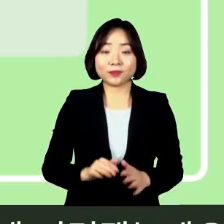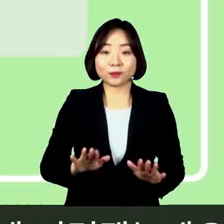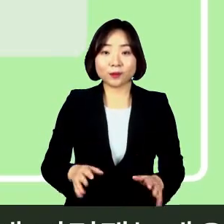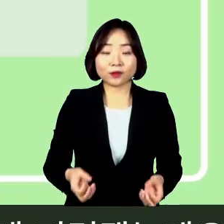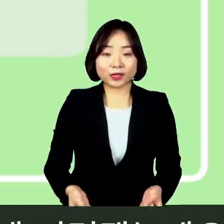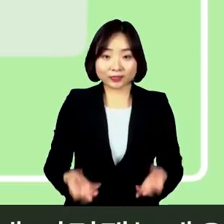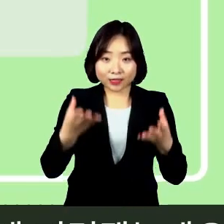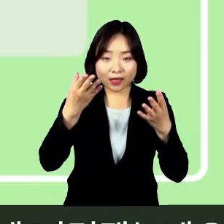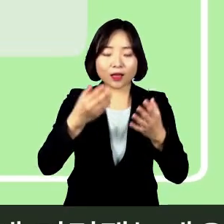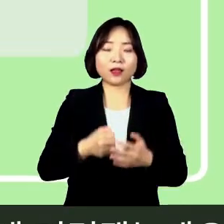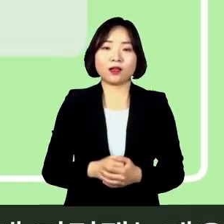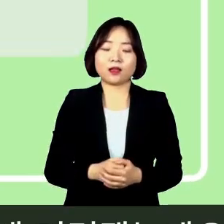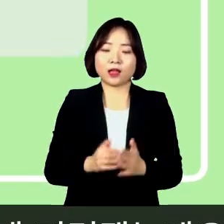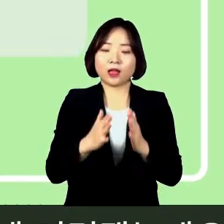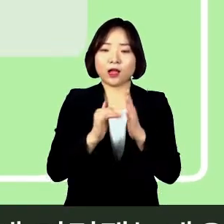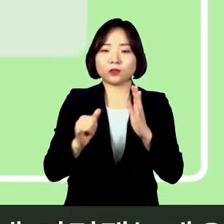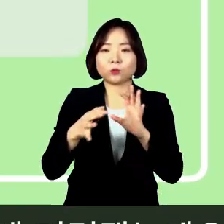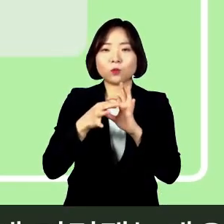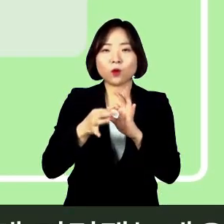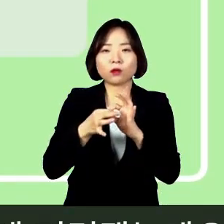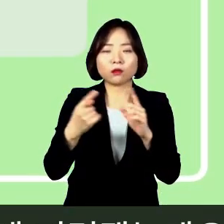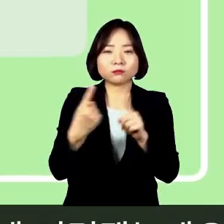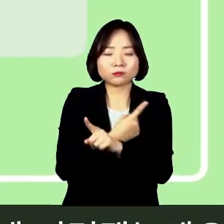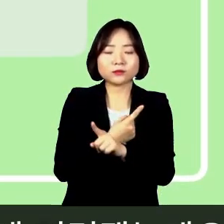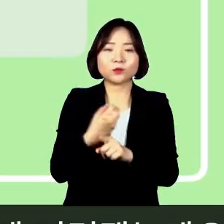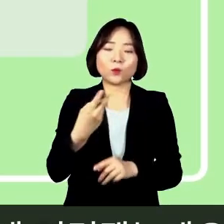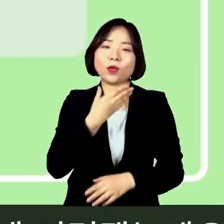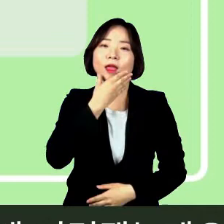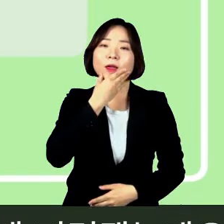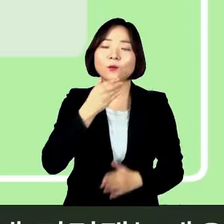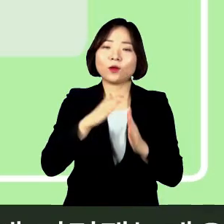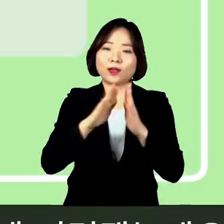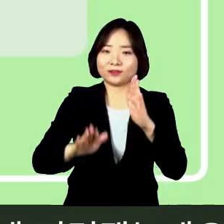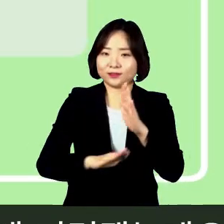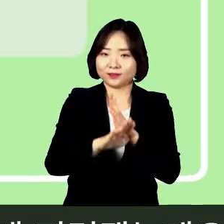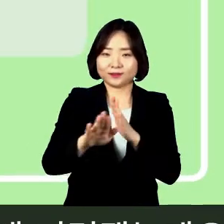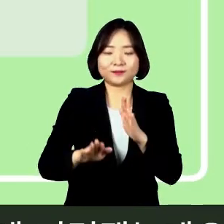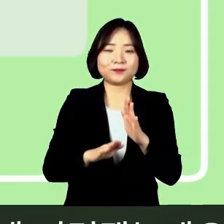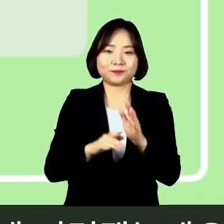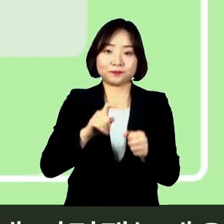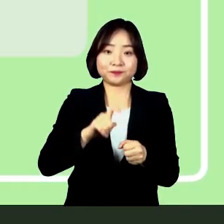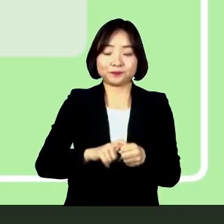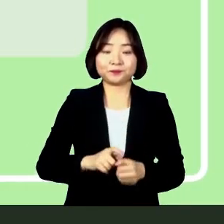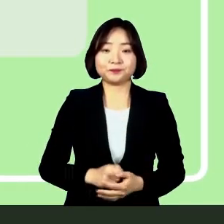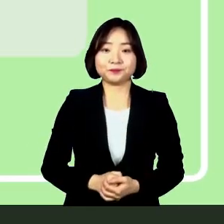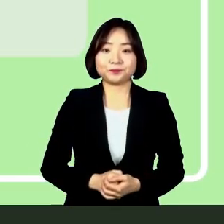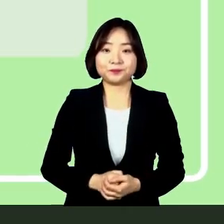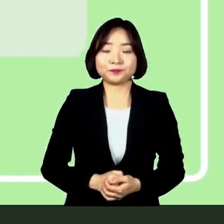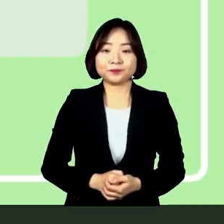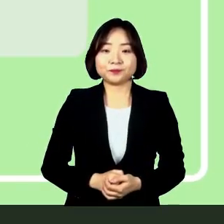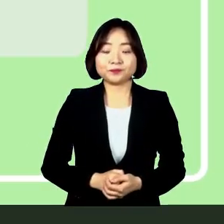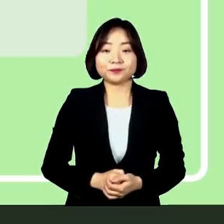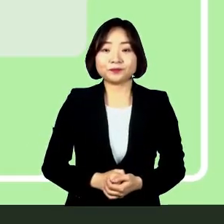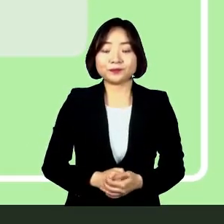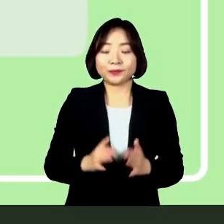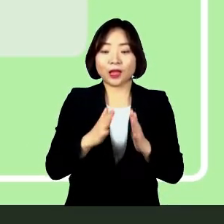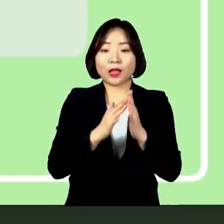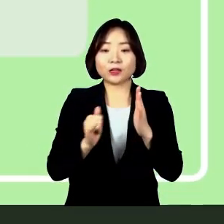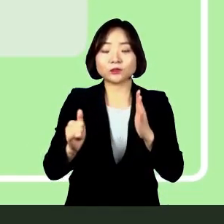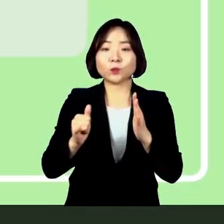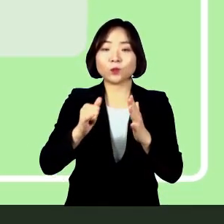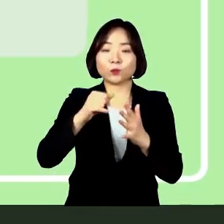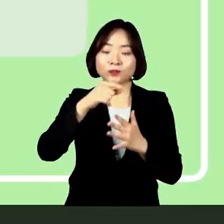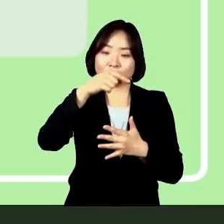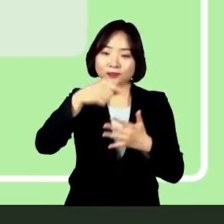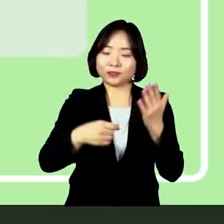진행되는 프로그램은 가족관계 개선과 화목한 가정 분위기 조성을 위해 마련됐는데요. 빅데이터로 만나는 가족 테마 도서